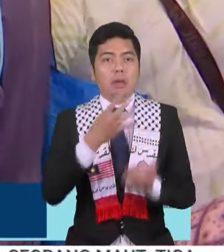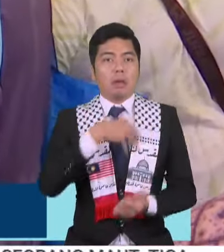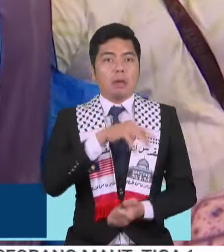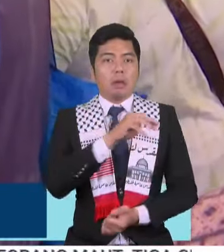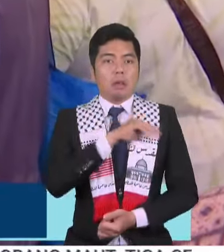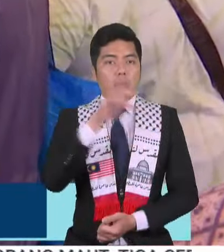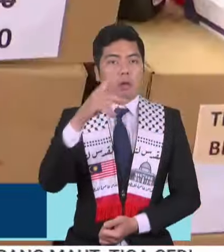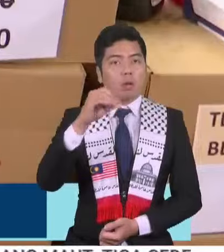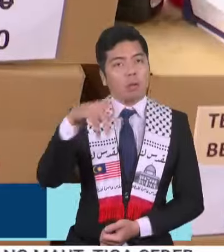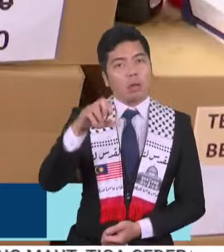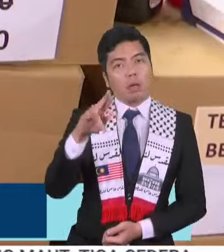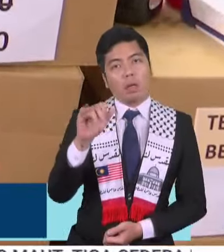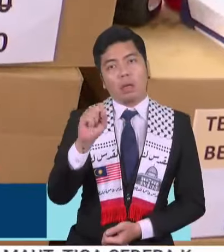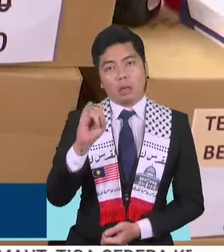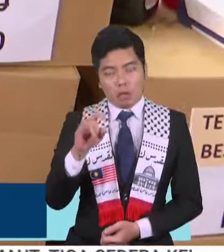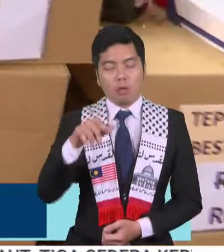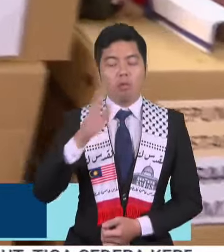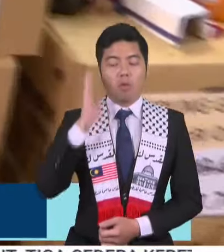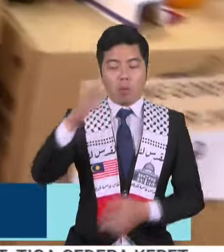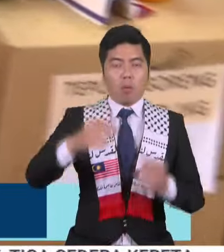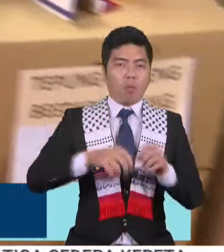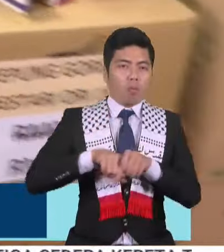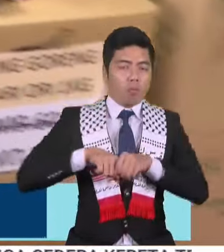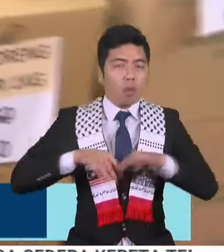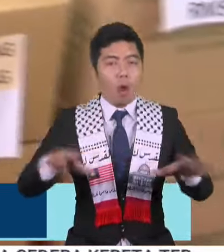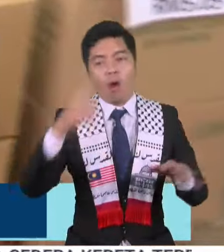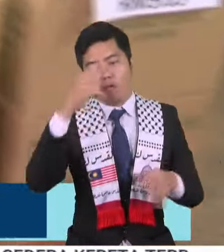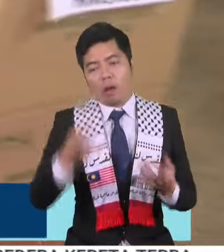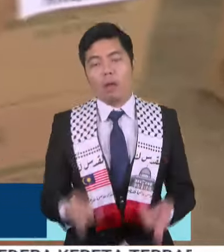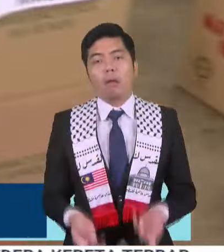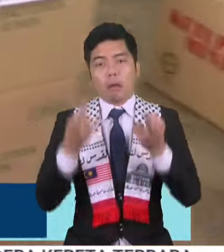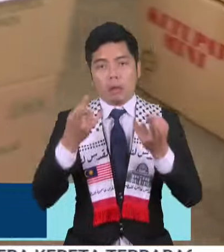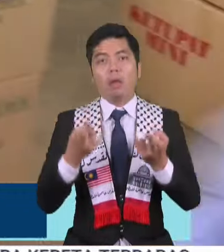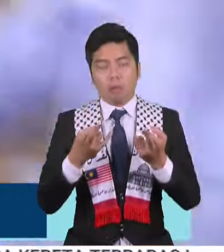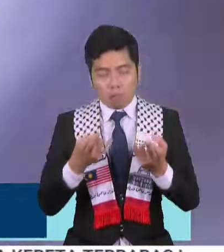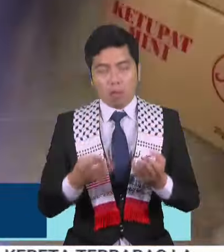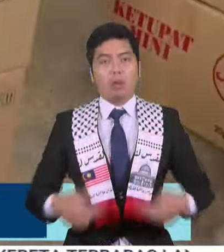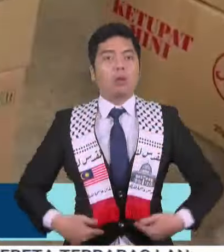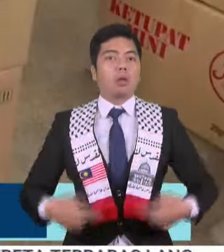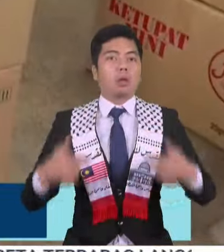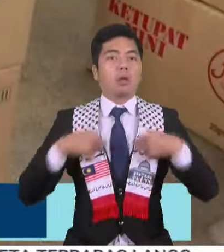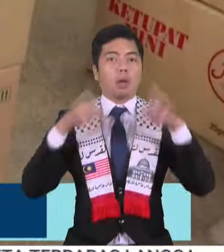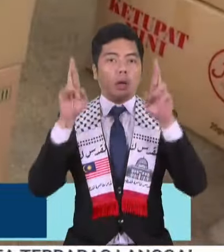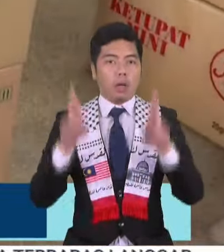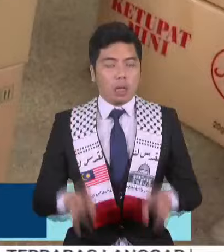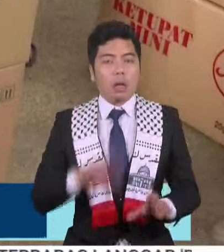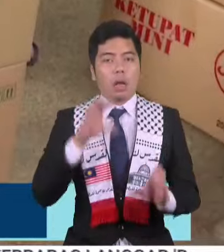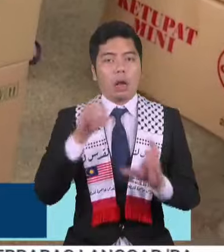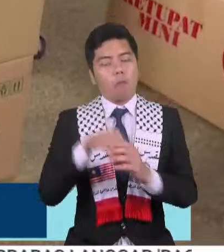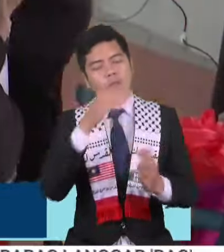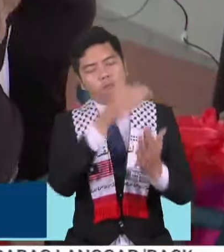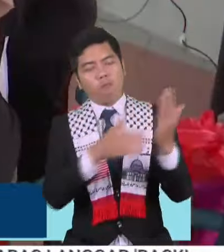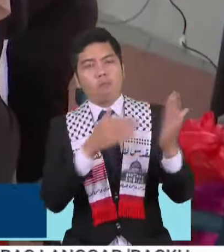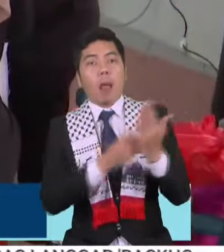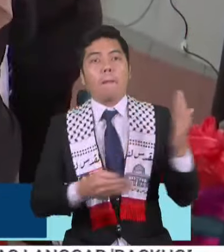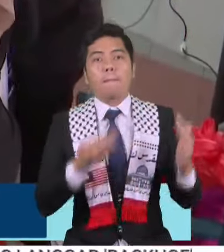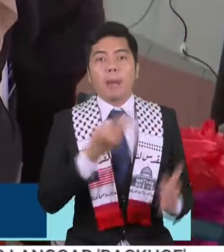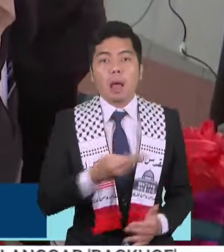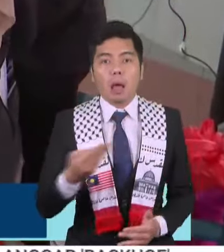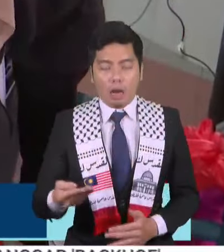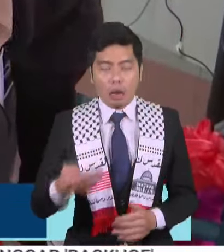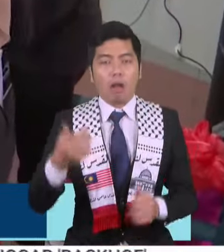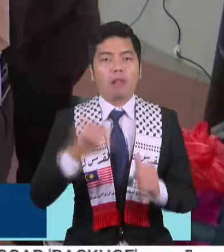Koperasi, penganjuran JMK bakal diperluas. Ini bagi meringankan beban kos sara hidup rakyat menerusi diskaun harga